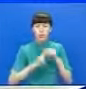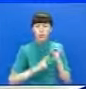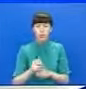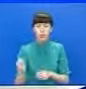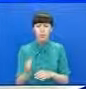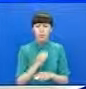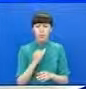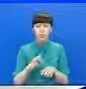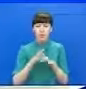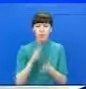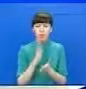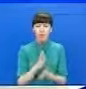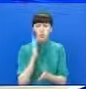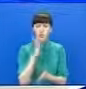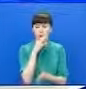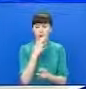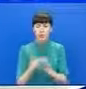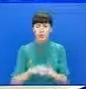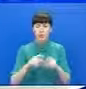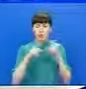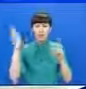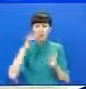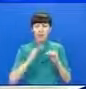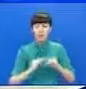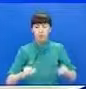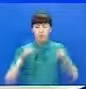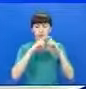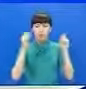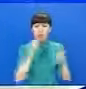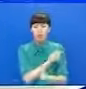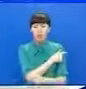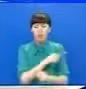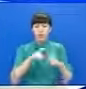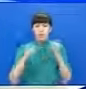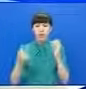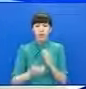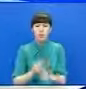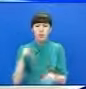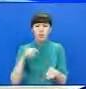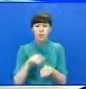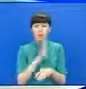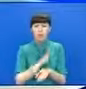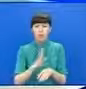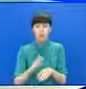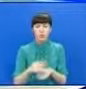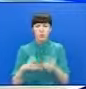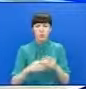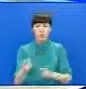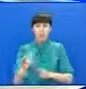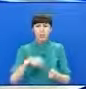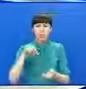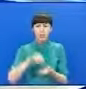қызу жүріп жатыр. Алдағы уақытта мұнда мектеп, балабақша, медициналық бекеттерге деген тапшылық сезілмейтін болады. Жергілікті билік